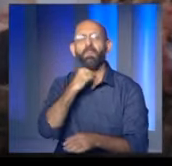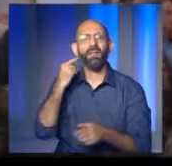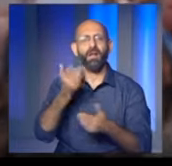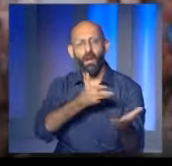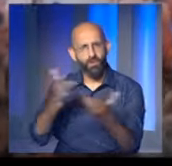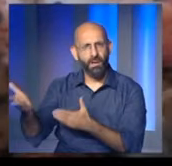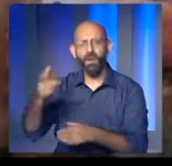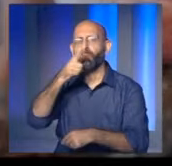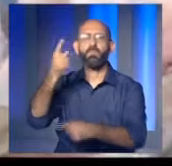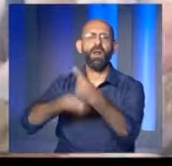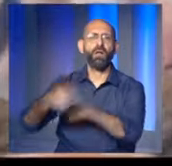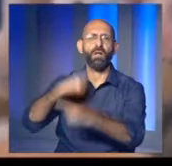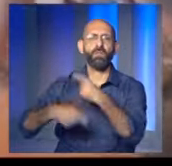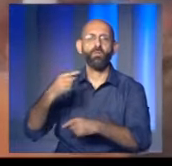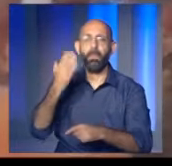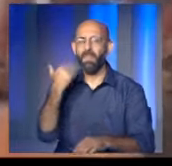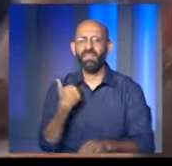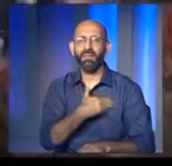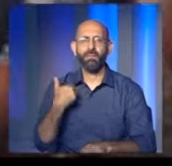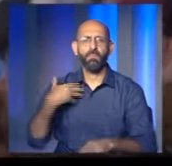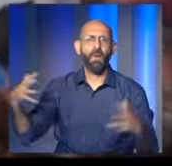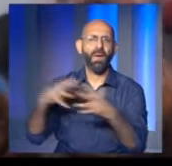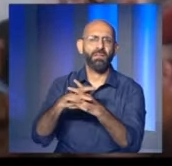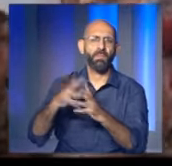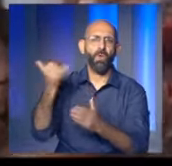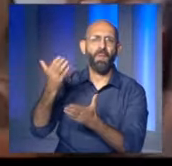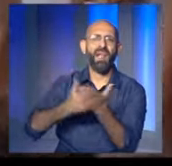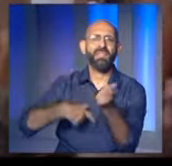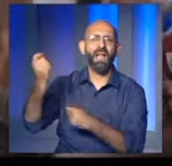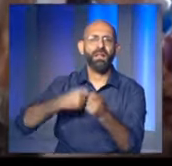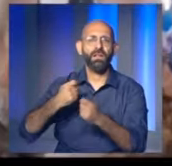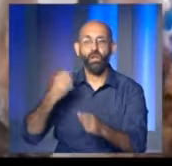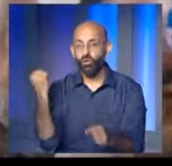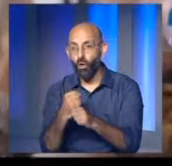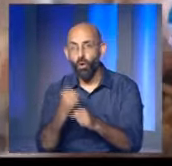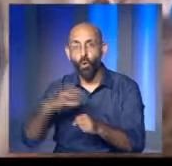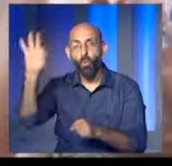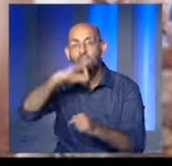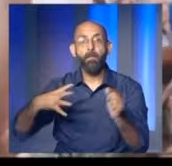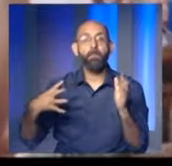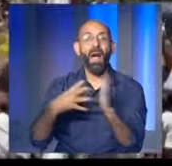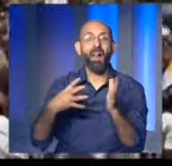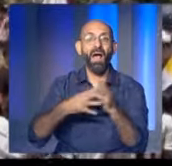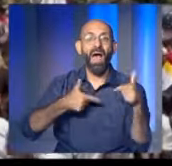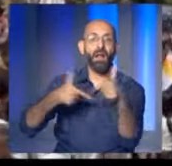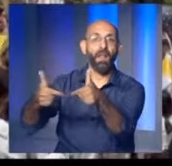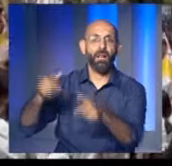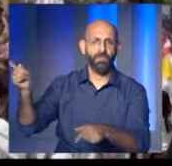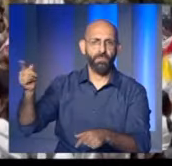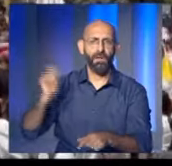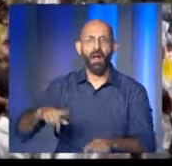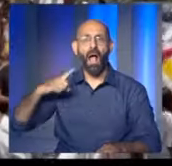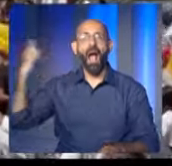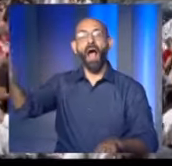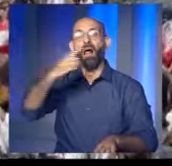معتبرا أن عودة المسيحيين إلى هذه المنطقة يعني عودة الإنماء والاقتصاد إلى بعلبك الهرمل، مؤكدا أنه يجب على كل مسيحي العالم